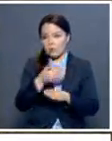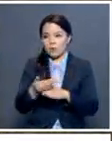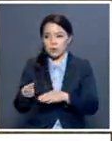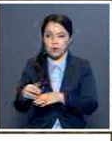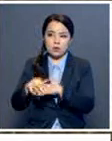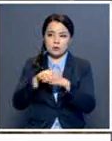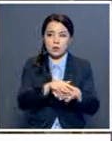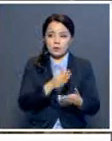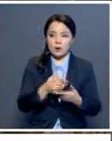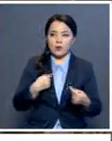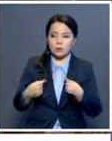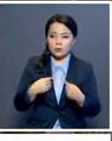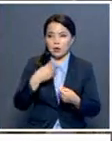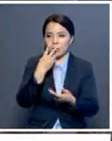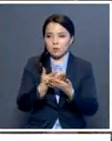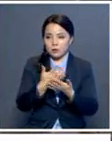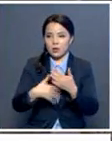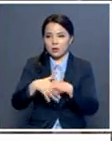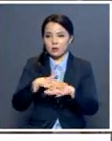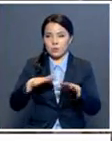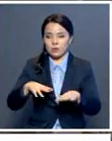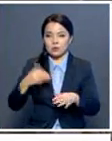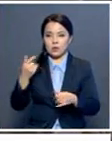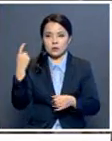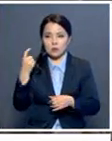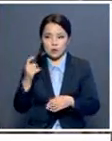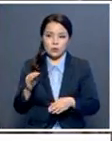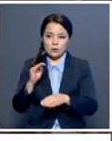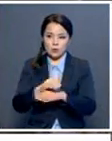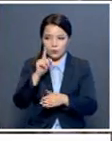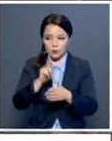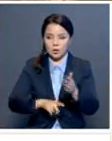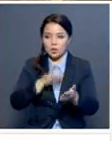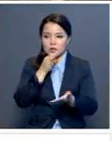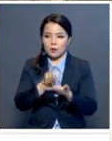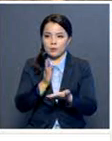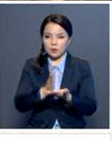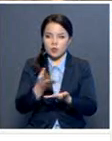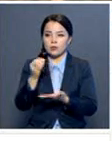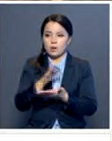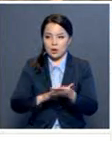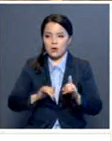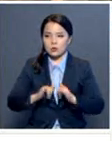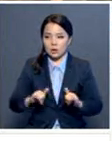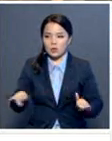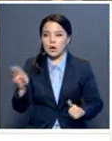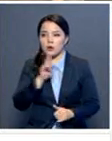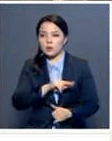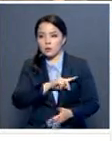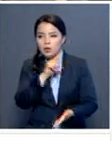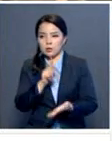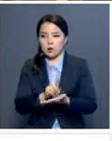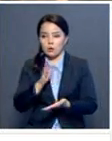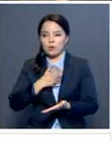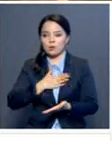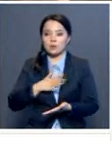жетеді. Дегенмен қиындықтарға қарамастан Әулекөлдік шаруа ісінің оңға басатынына сенімді. Я буду работать. Я для чего я открыл?